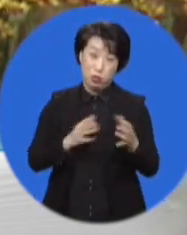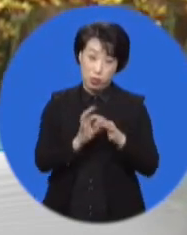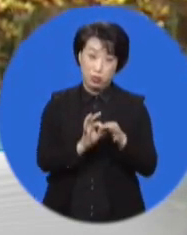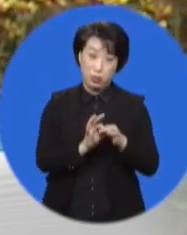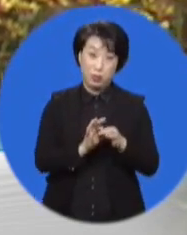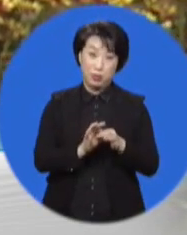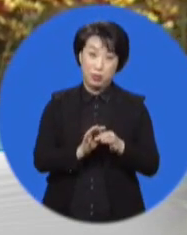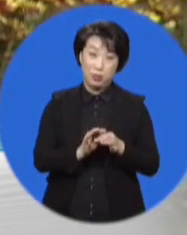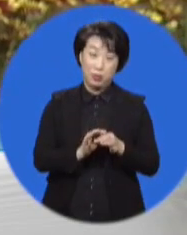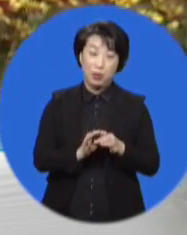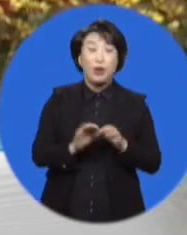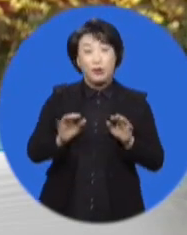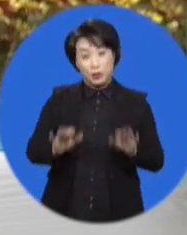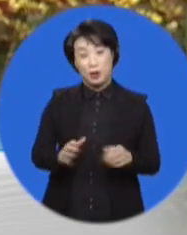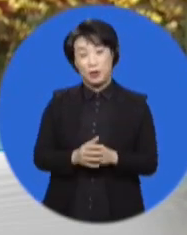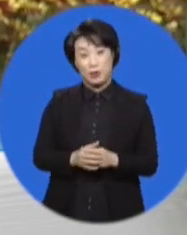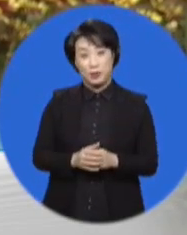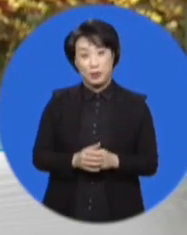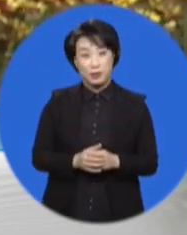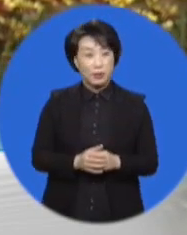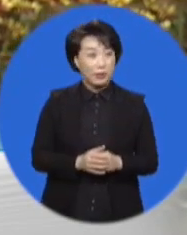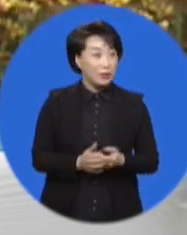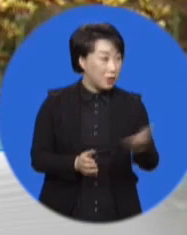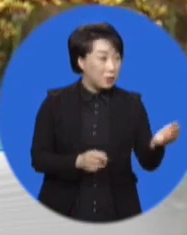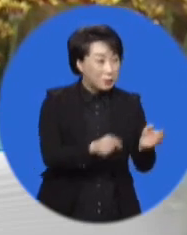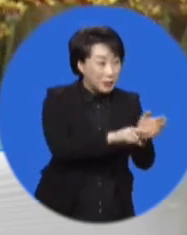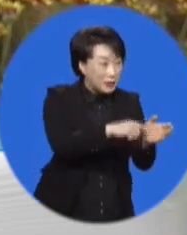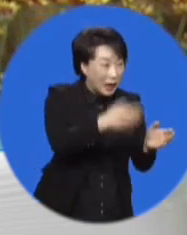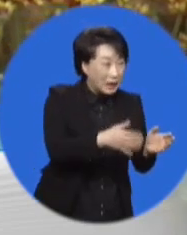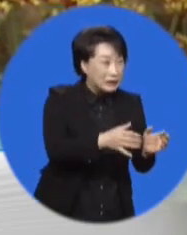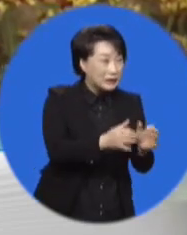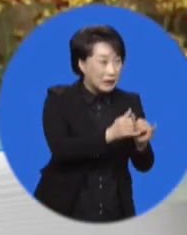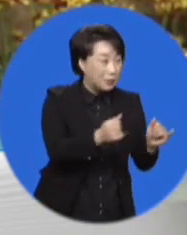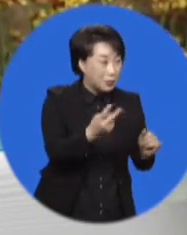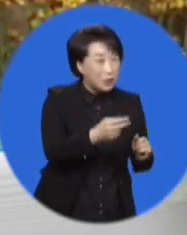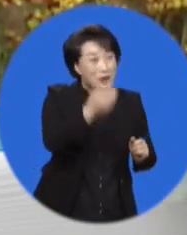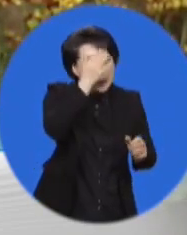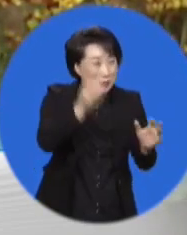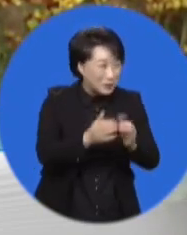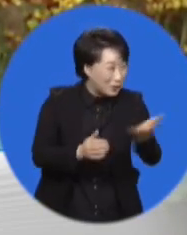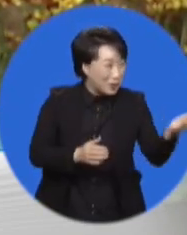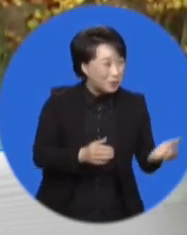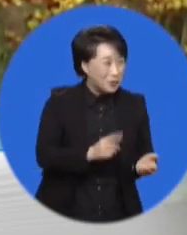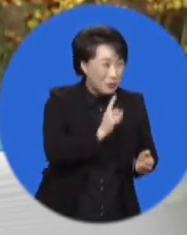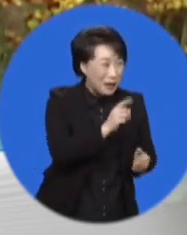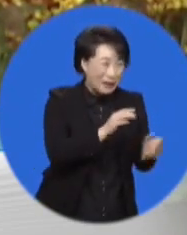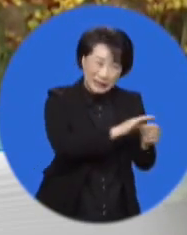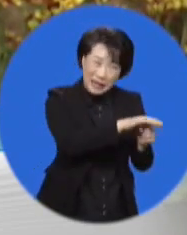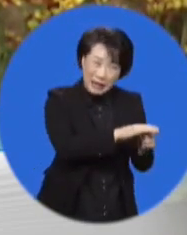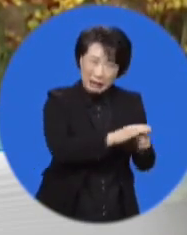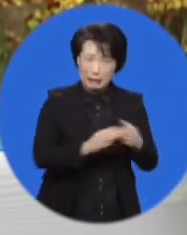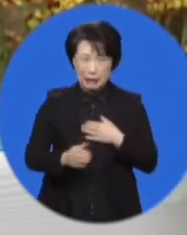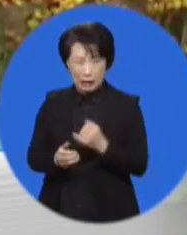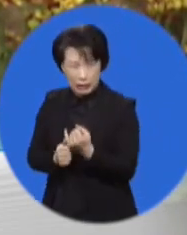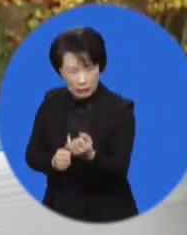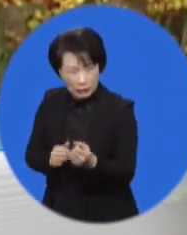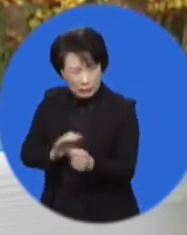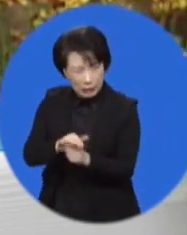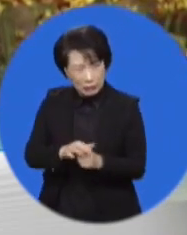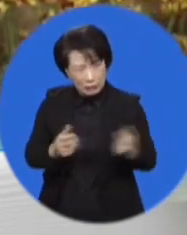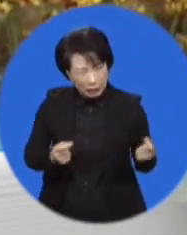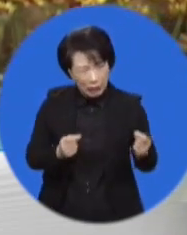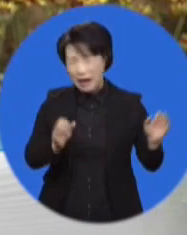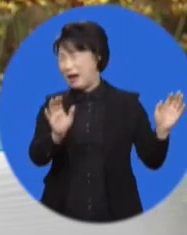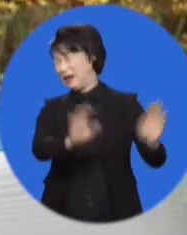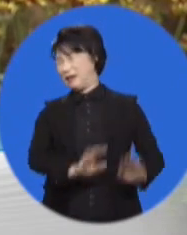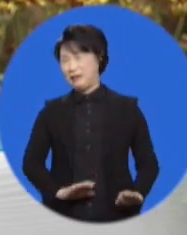관계는 지금 세상에서 말하는 지금 젊은이들이 말하는 그런 사람 아니야.